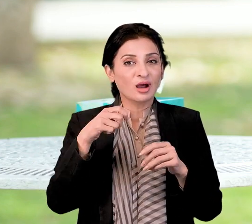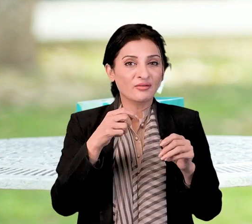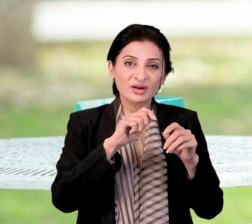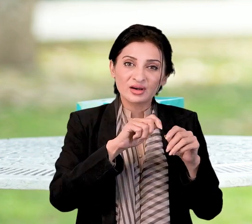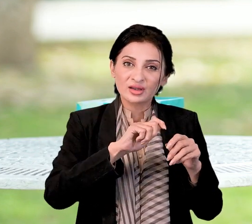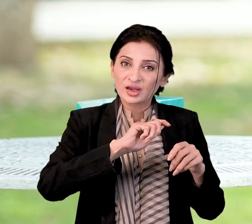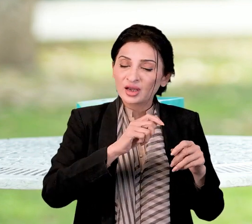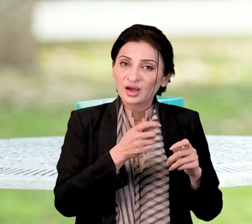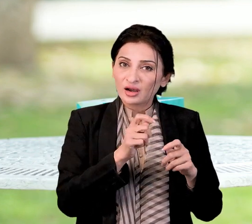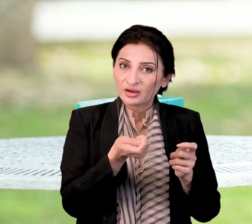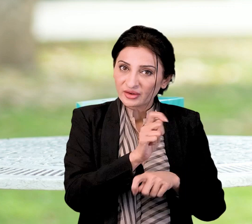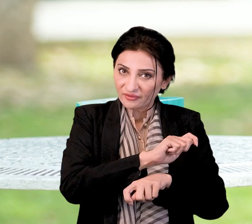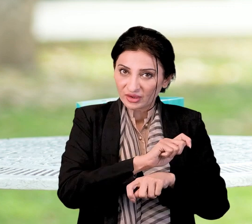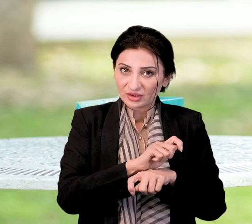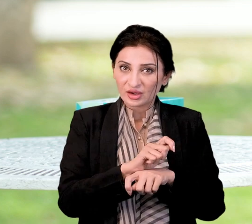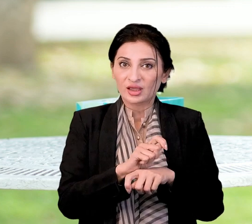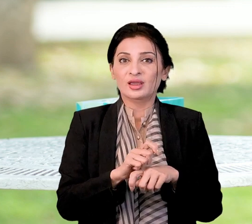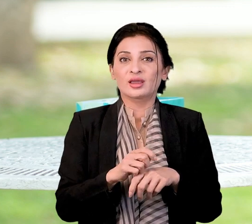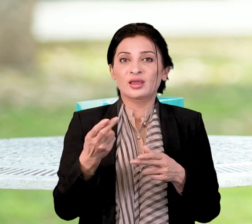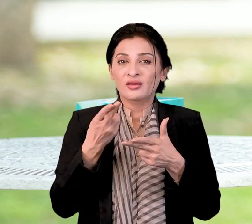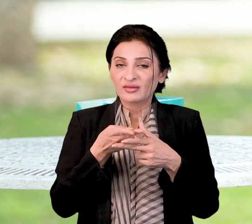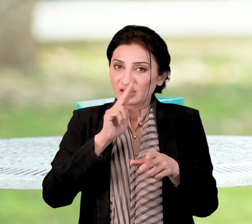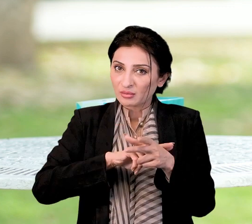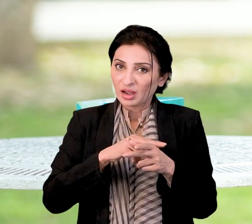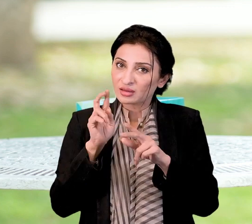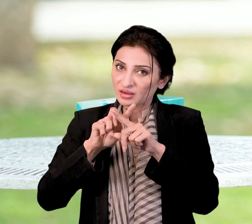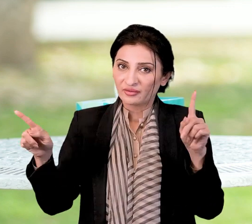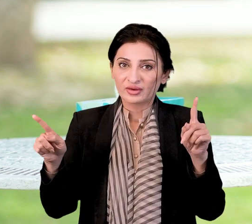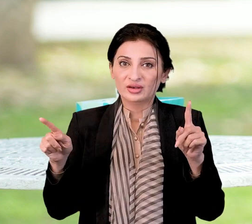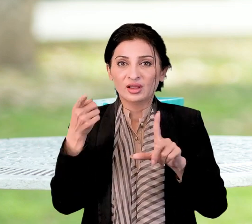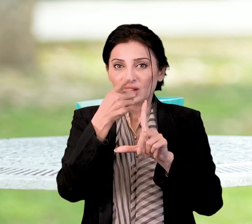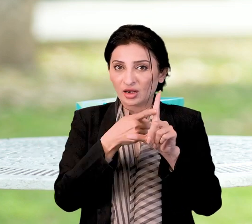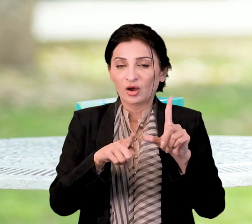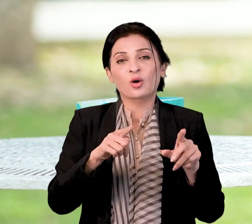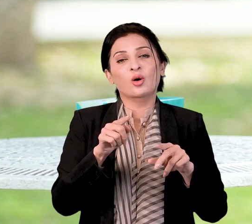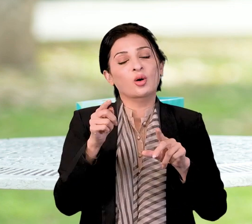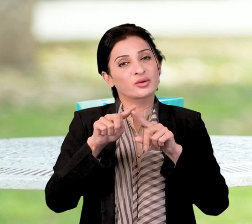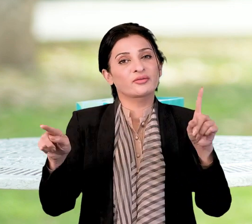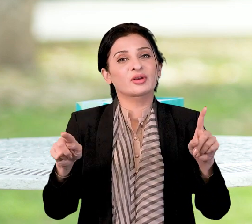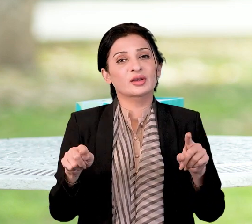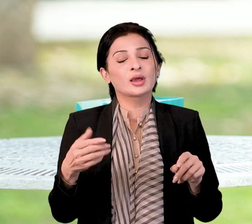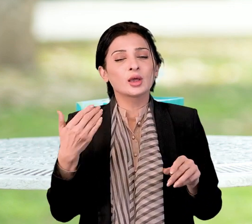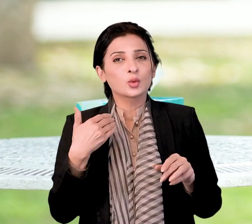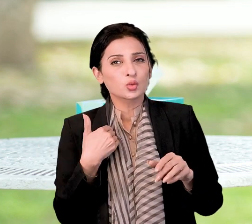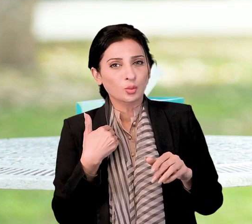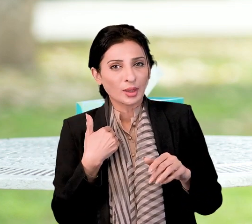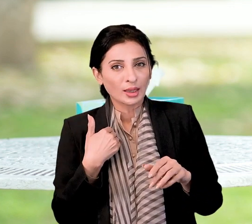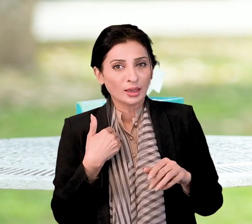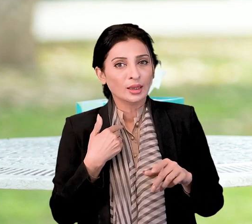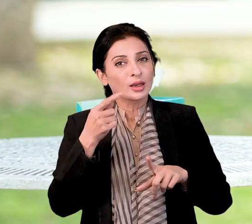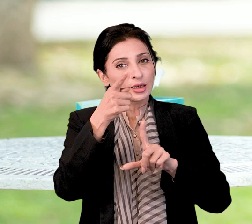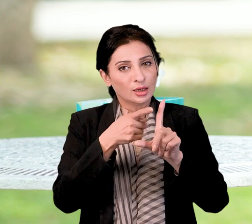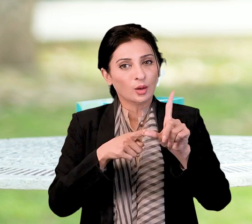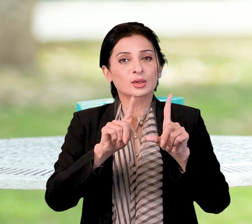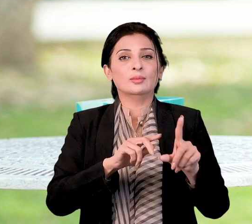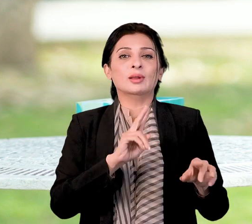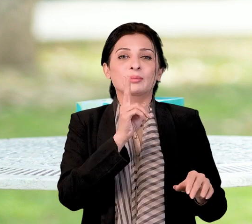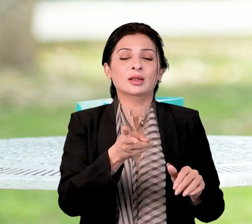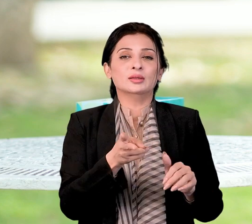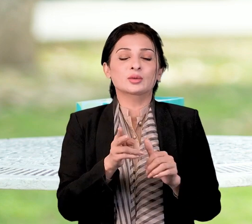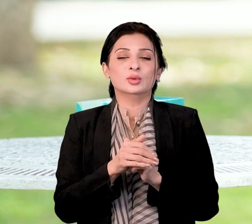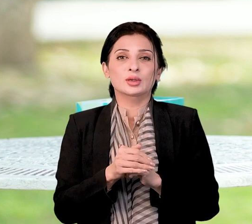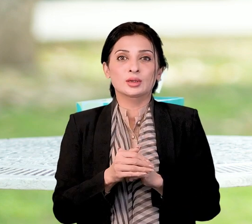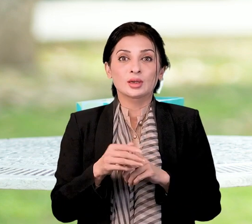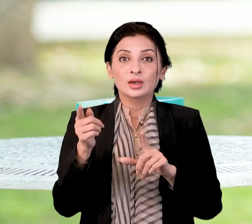हूँ लाहौर पे. लाहौर में अ लॉट ऑफ पीपल गो फॉर क्वांटिटी ओवर क्वालिटी, but I guess there is a